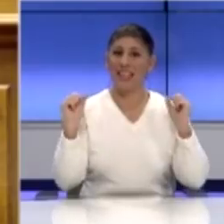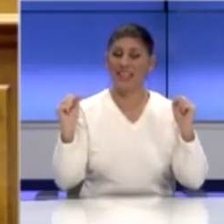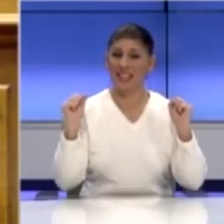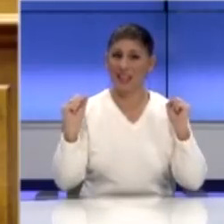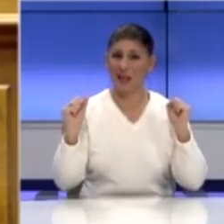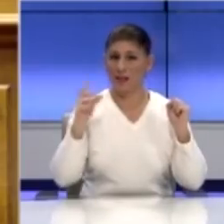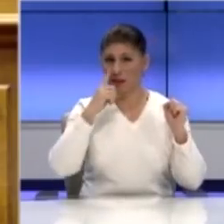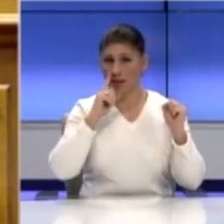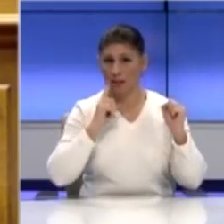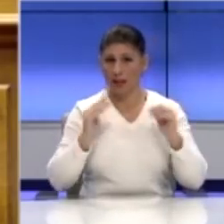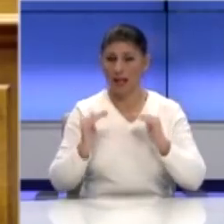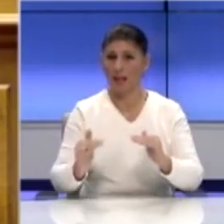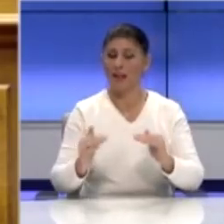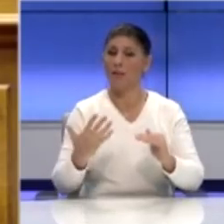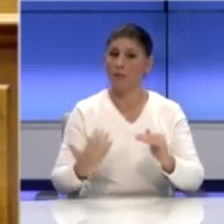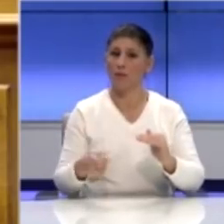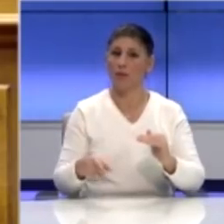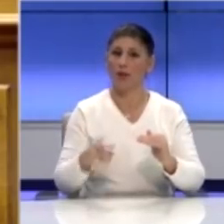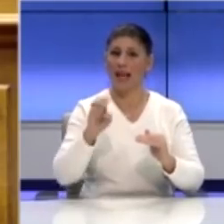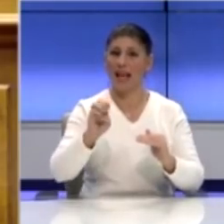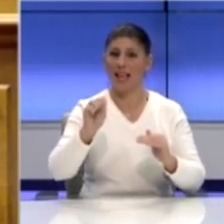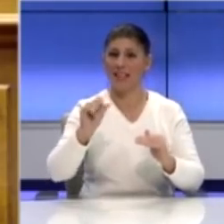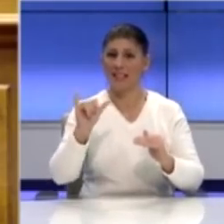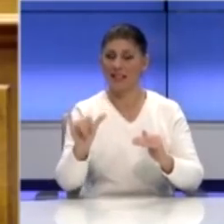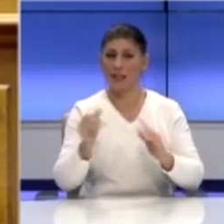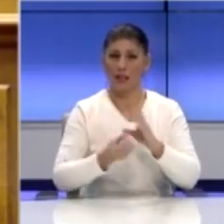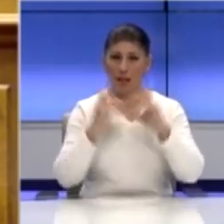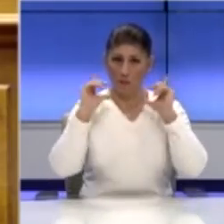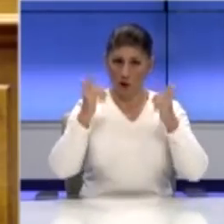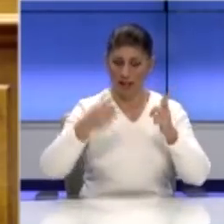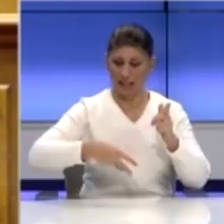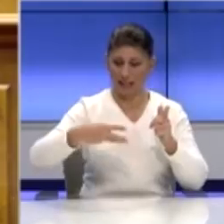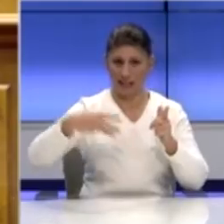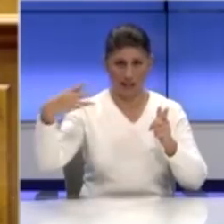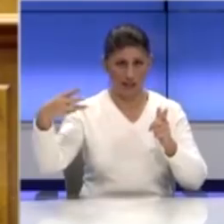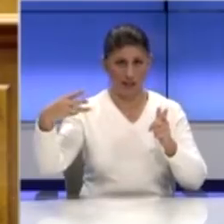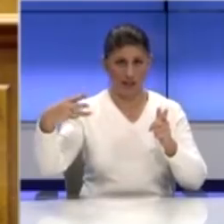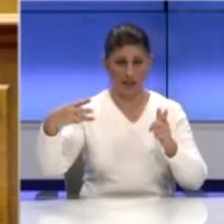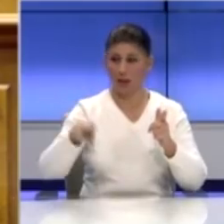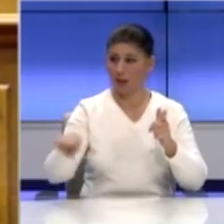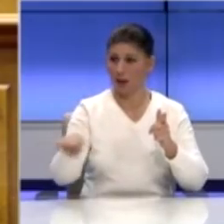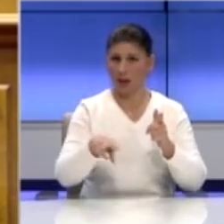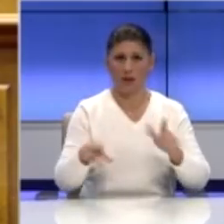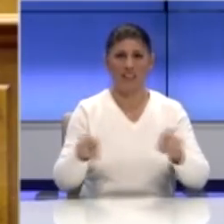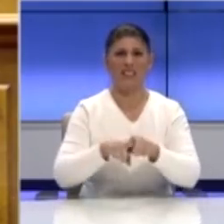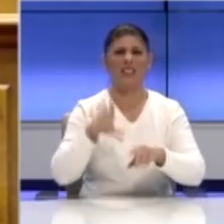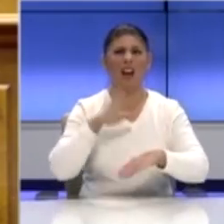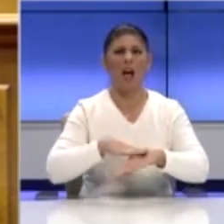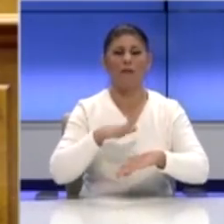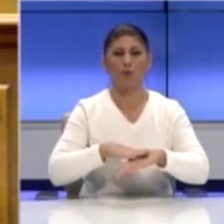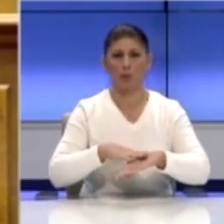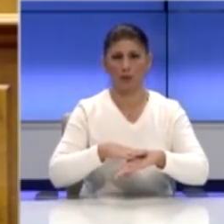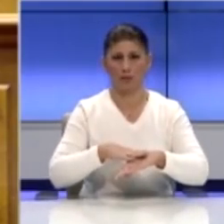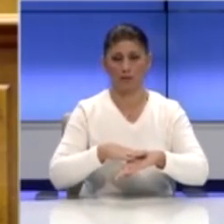Για την τραγική κατάσταση που βρίσκεται το ΕΣΥ σήμερα, Νέα Δημοκρατία και ΣΥΡΙΖΑ είστε τελικά συναυτουργοί.